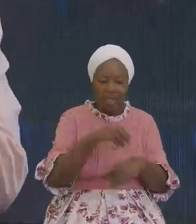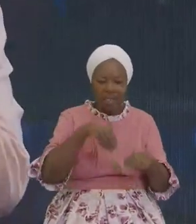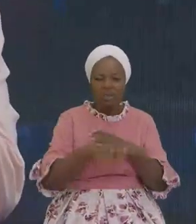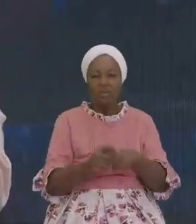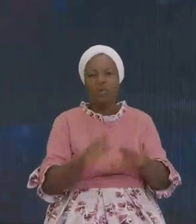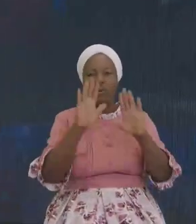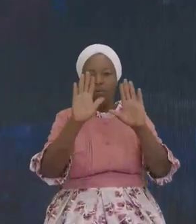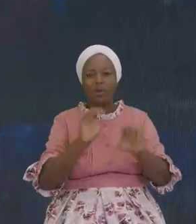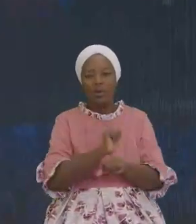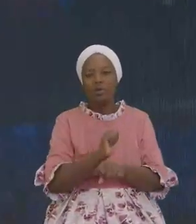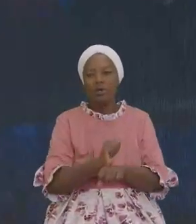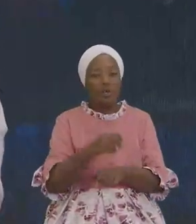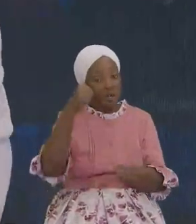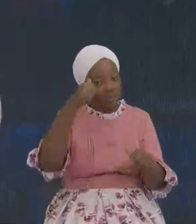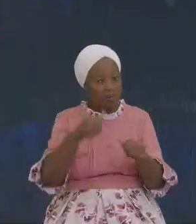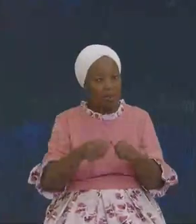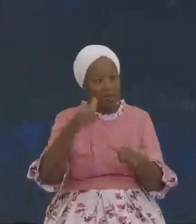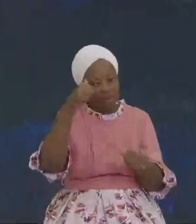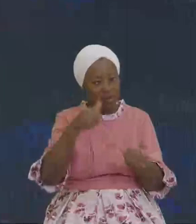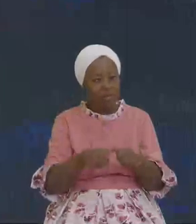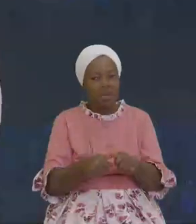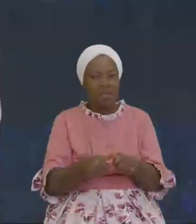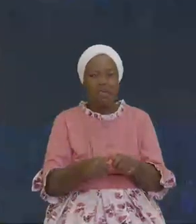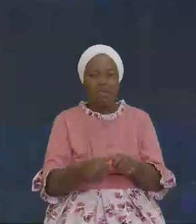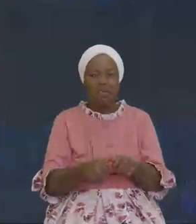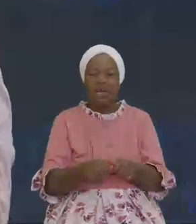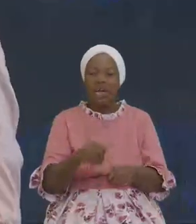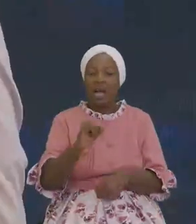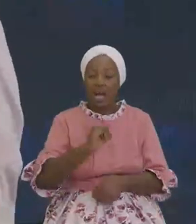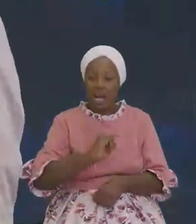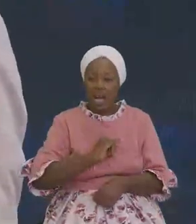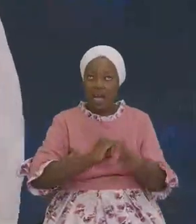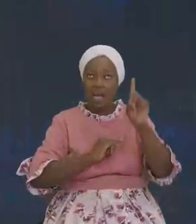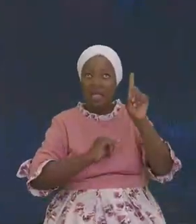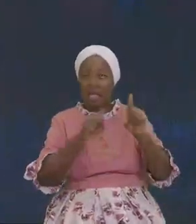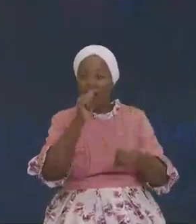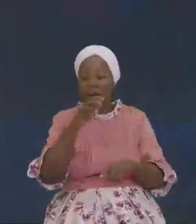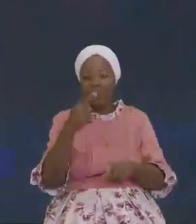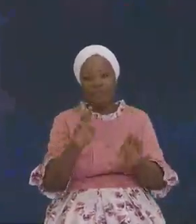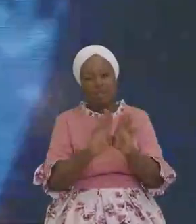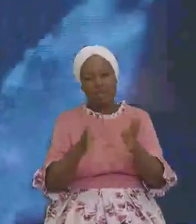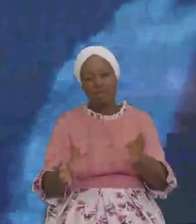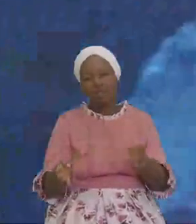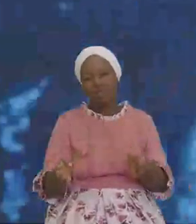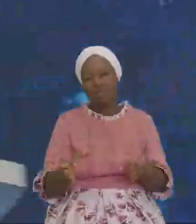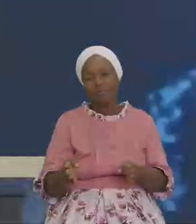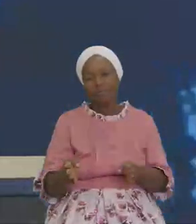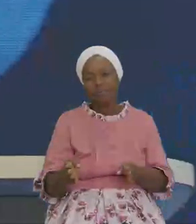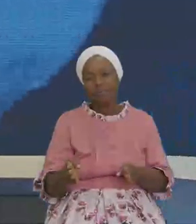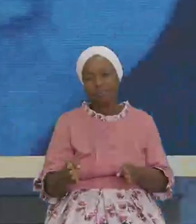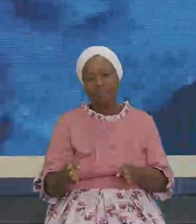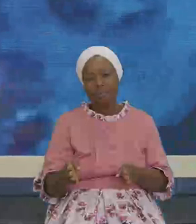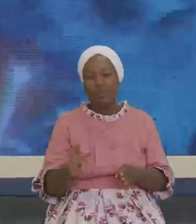Tu entreras dans les miracles. Rappelle-toi, je suis la porte.